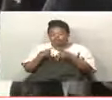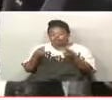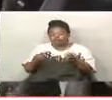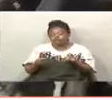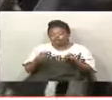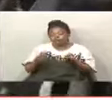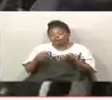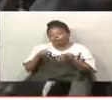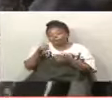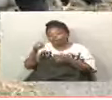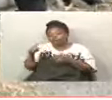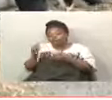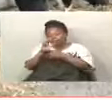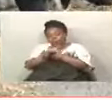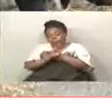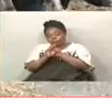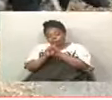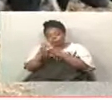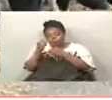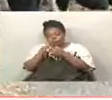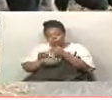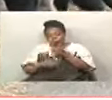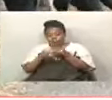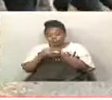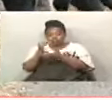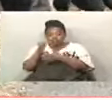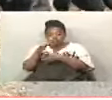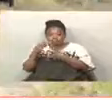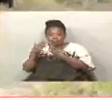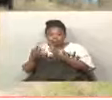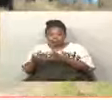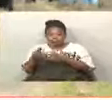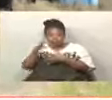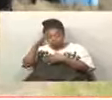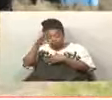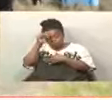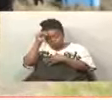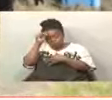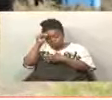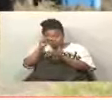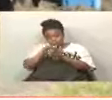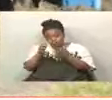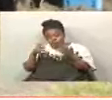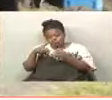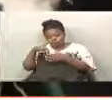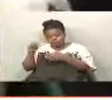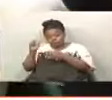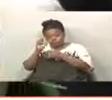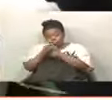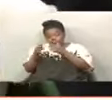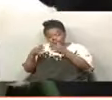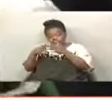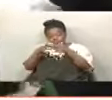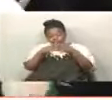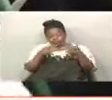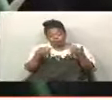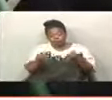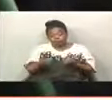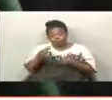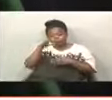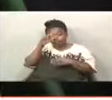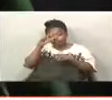bugwanjuba bw'eggwanga. Ayongerako nti yayambibwa nnyo omusomo gw'obulunzi gwe yagendako mu ggwanga lya Amerika ng'eno